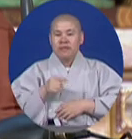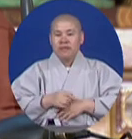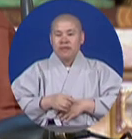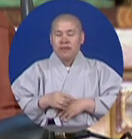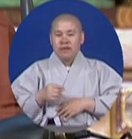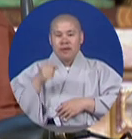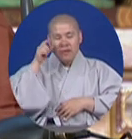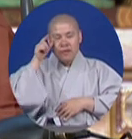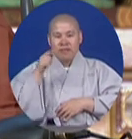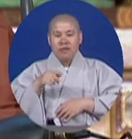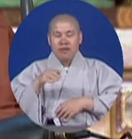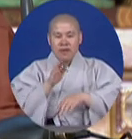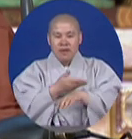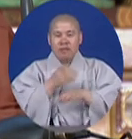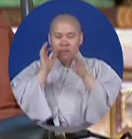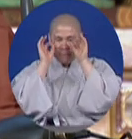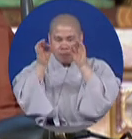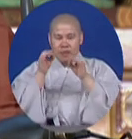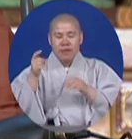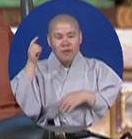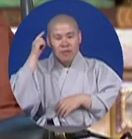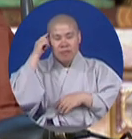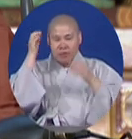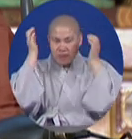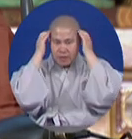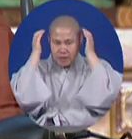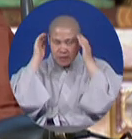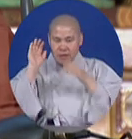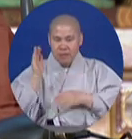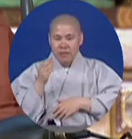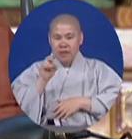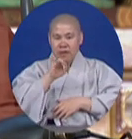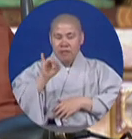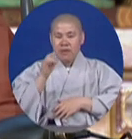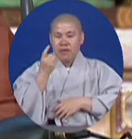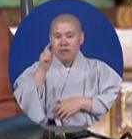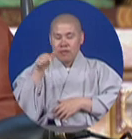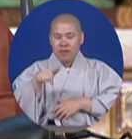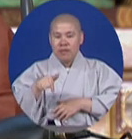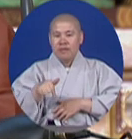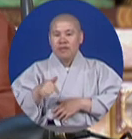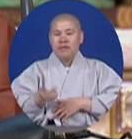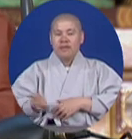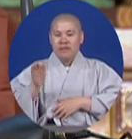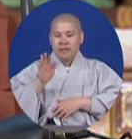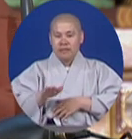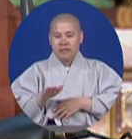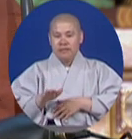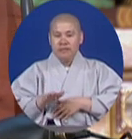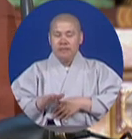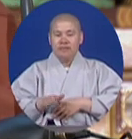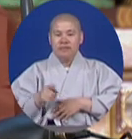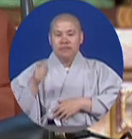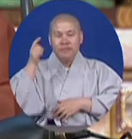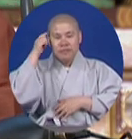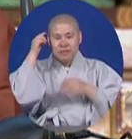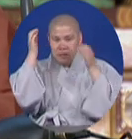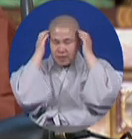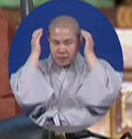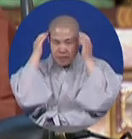사견은 이게 번뇌입니다. 그게 미혹입니다. 이렇게 되는데 번뇌라고 이제